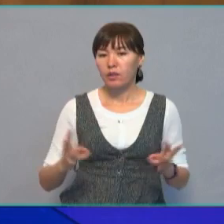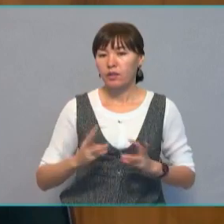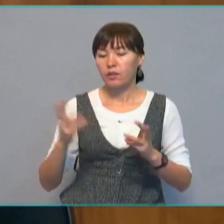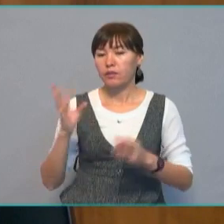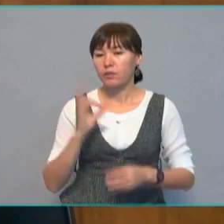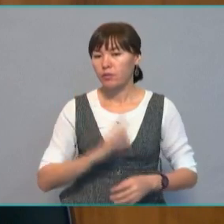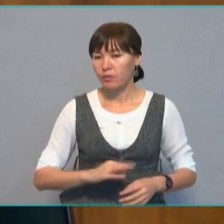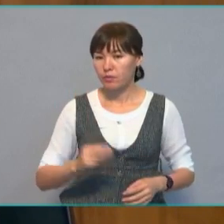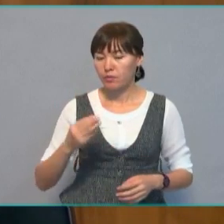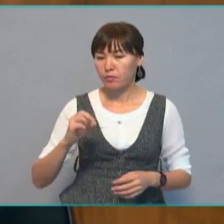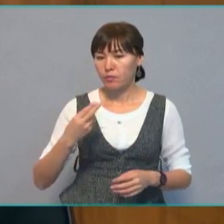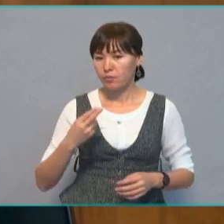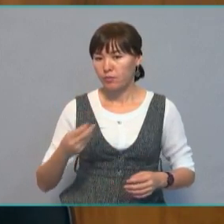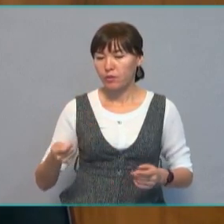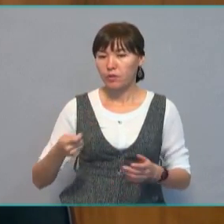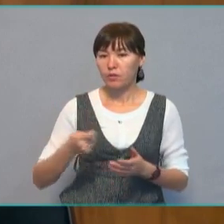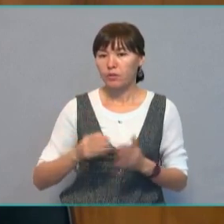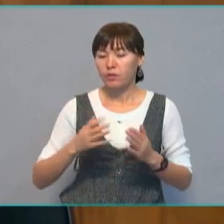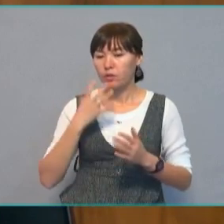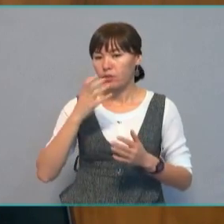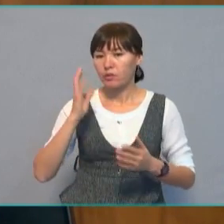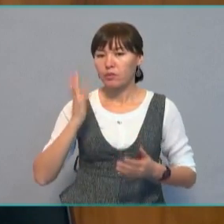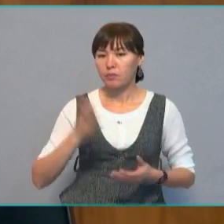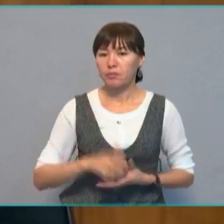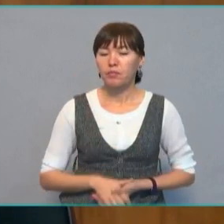пайдаланатын пештің ішіне тығып қойып, үйді жылытып